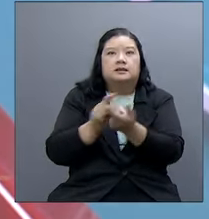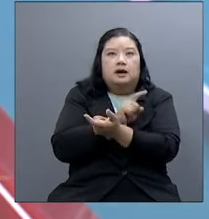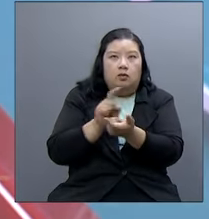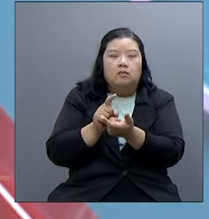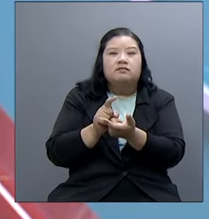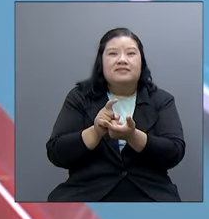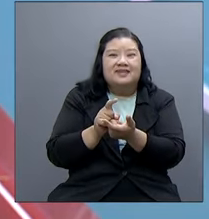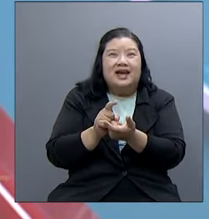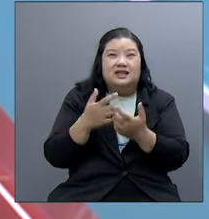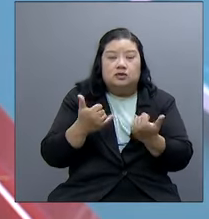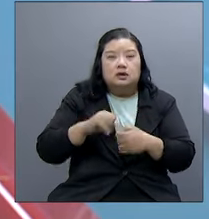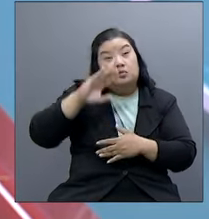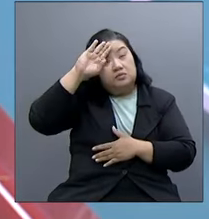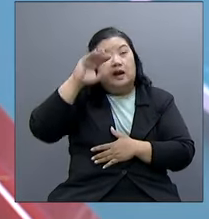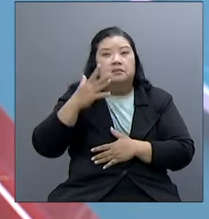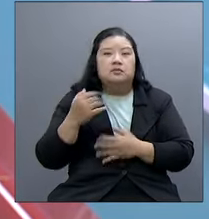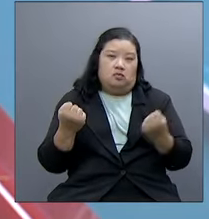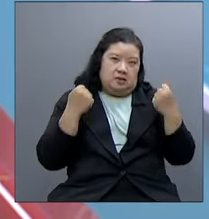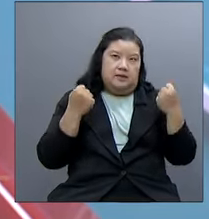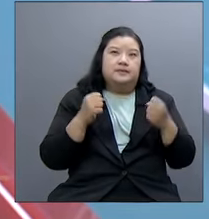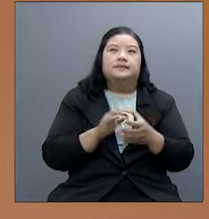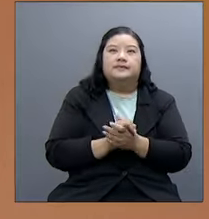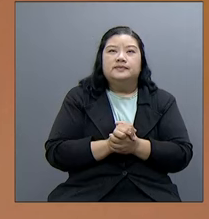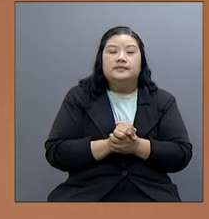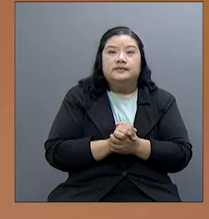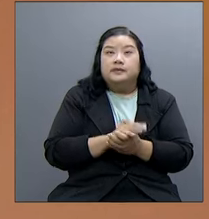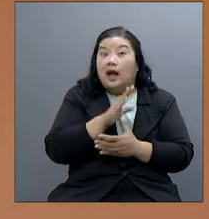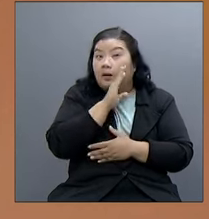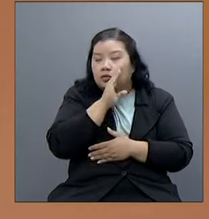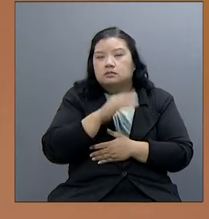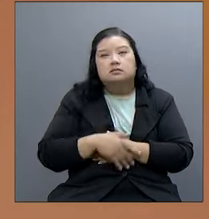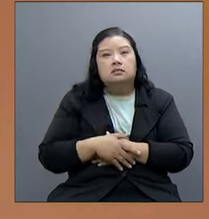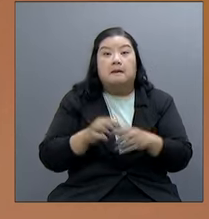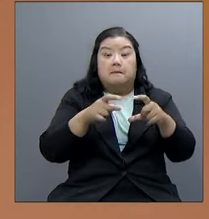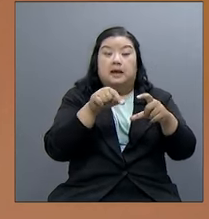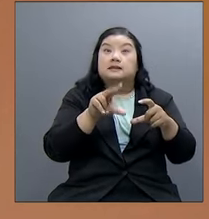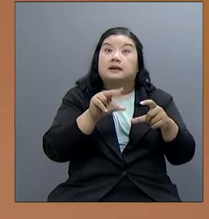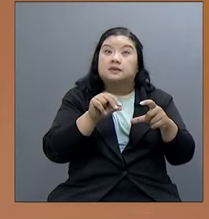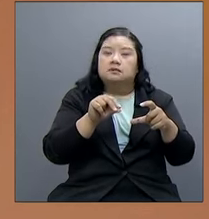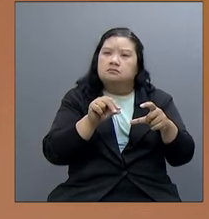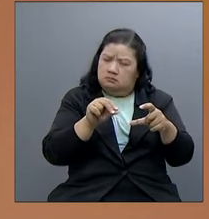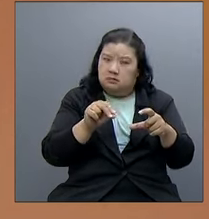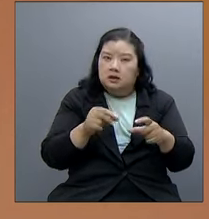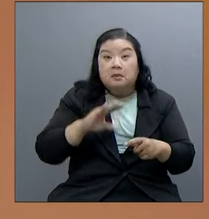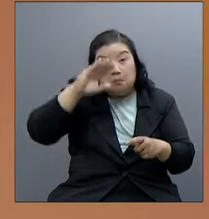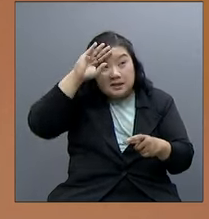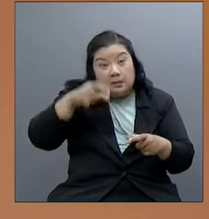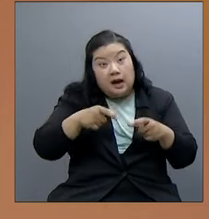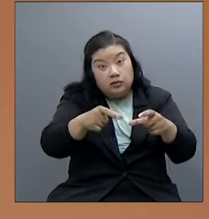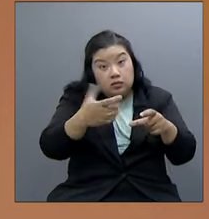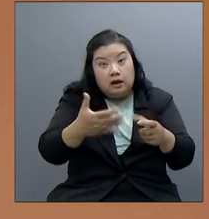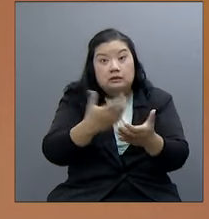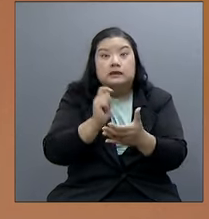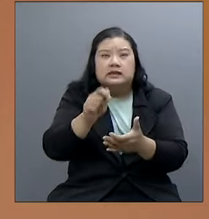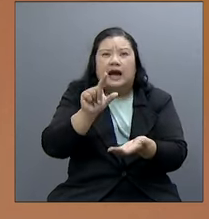บนแต่ดีทช่วนี้ไม่เขาครงพยาบาล พรรerฟัเรามีสิธิ บาทเรื่องการรักษาก็อาจะถูกลงและโยปไมคินิค